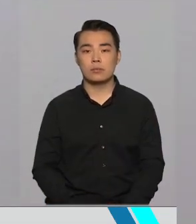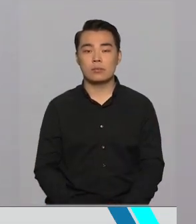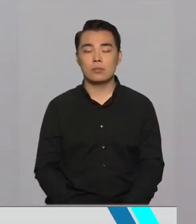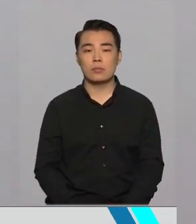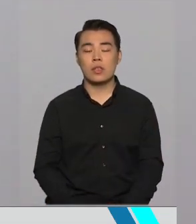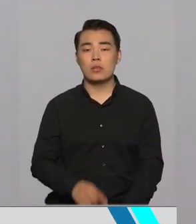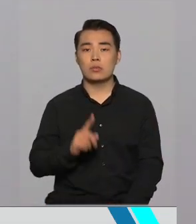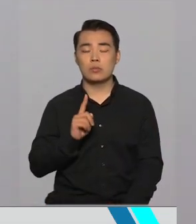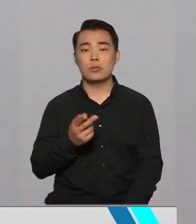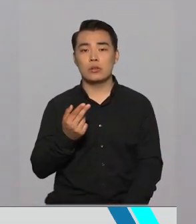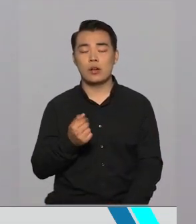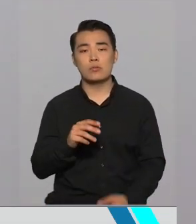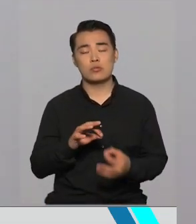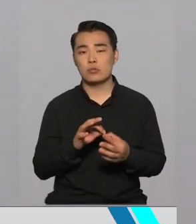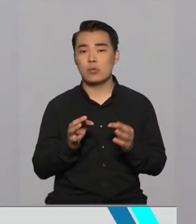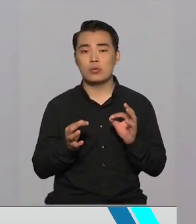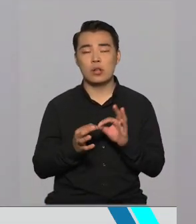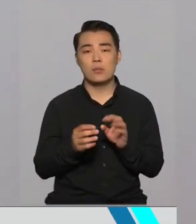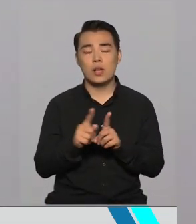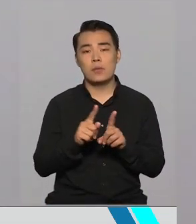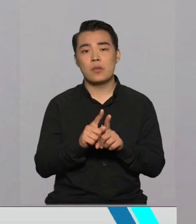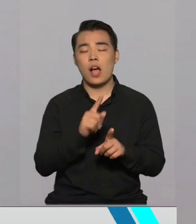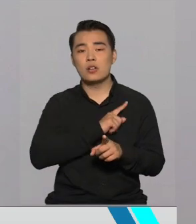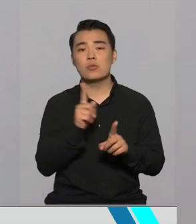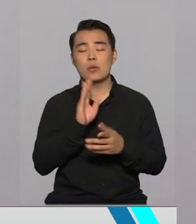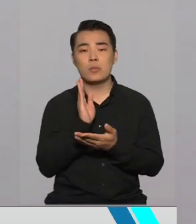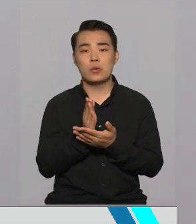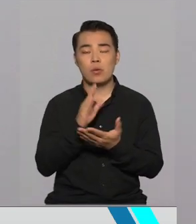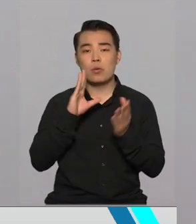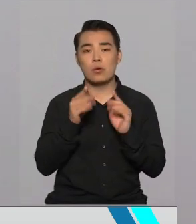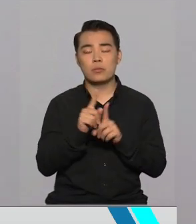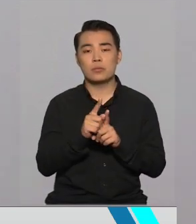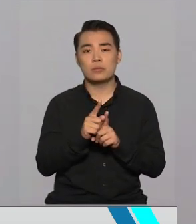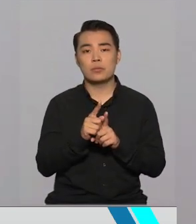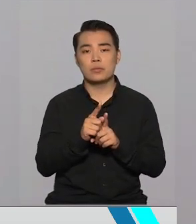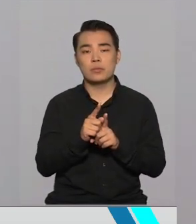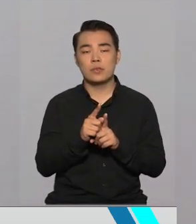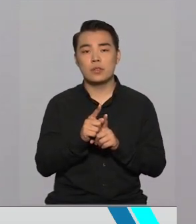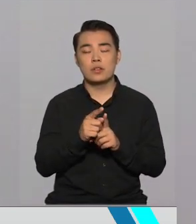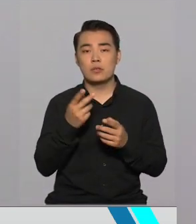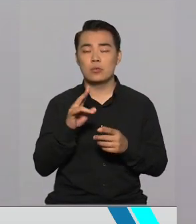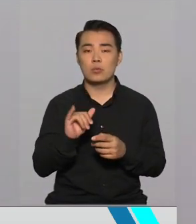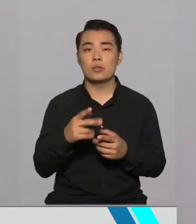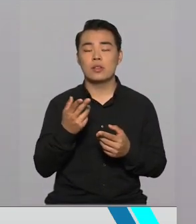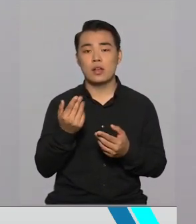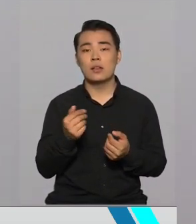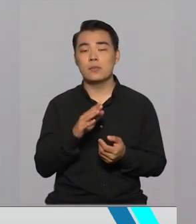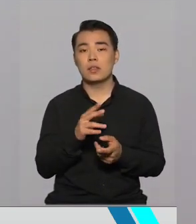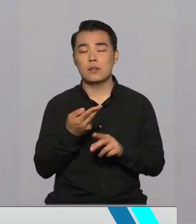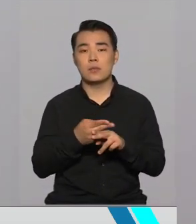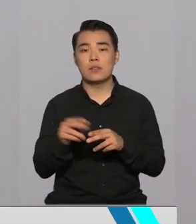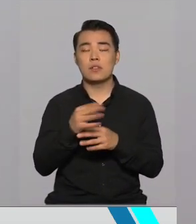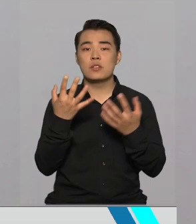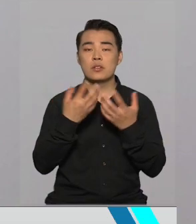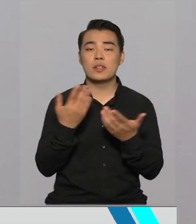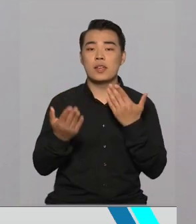Ну, конечно, очень сложно прогнозировать. Это неблагодарное дело, я вам так скажу. Ну, давайте посчитаем,